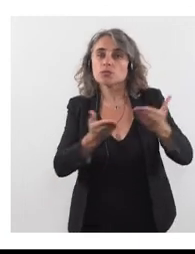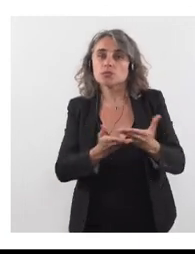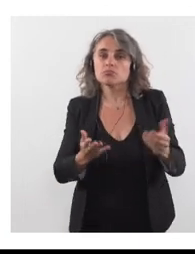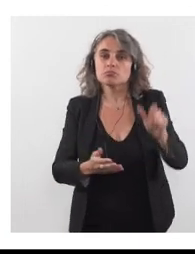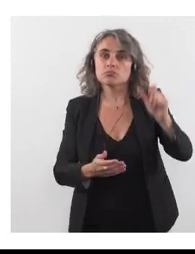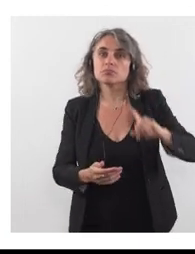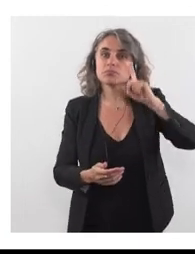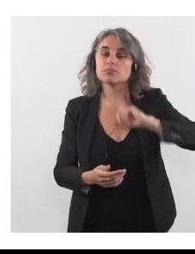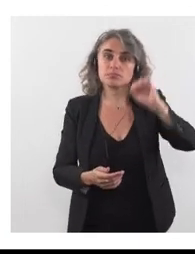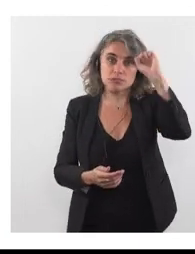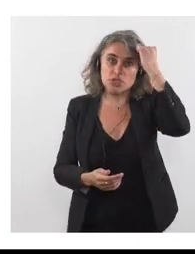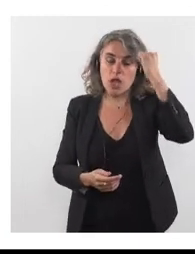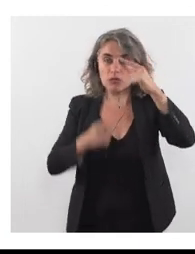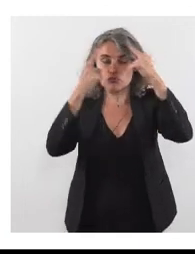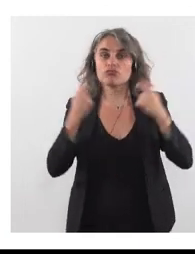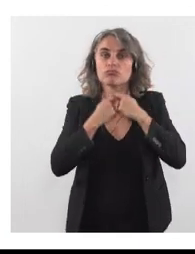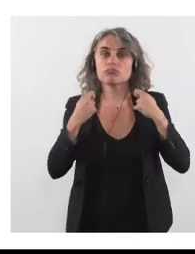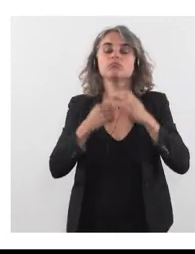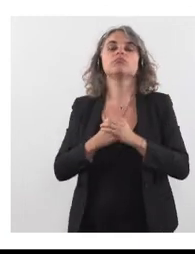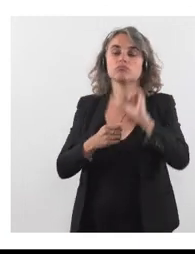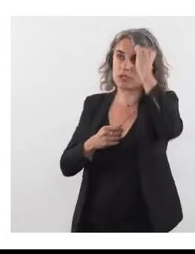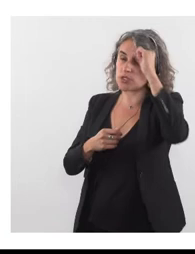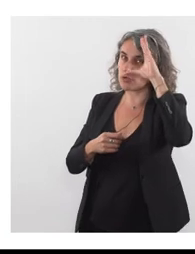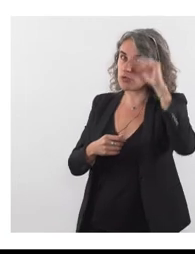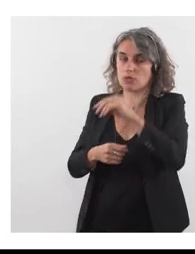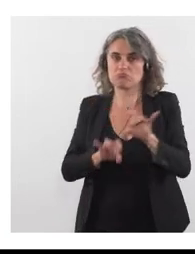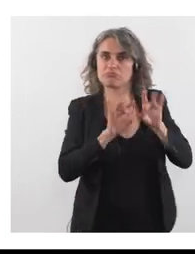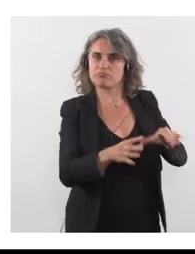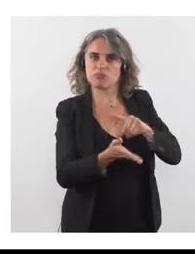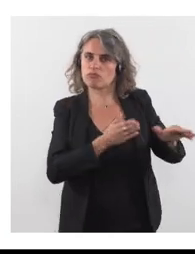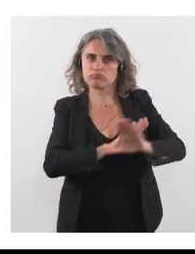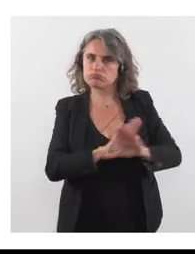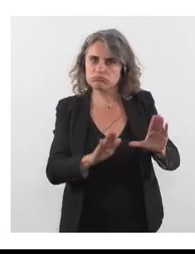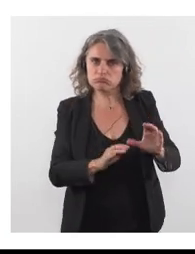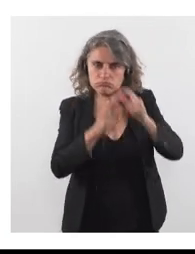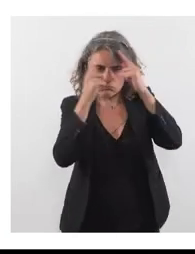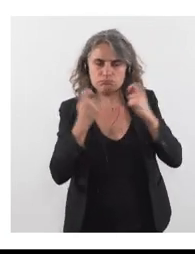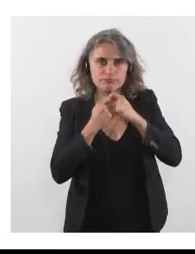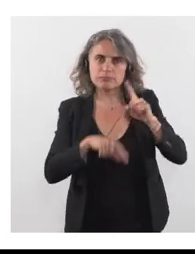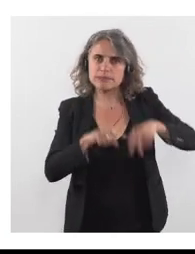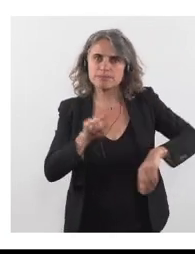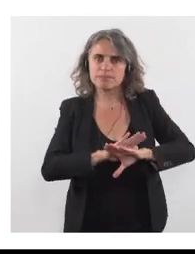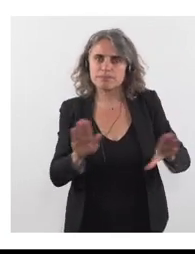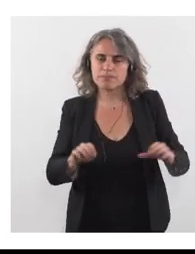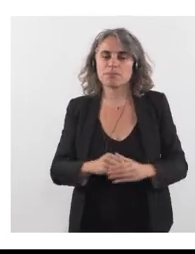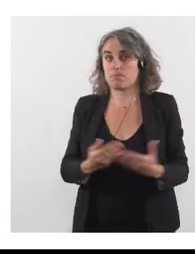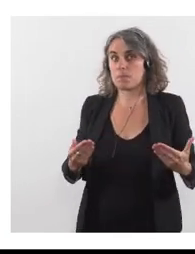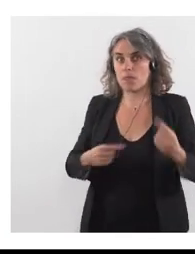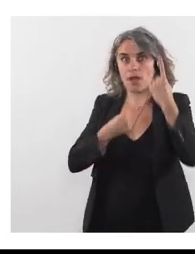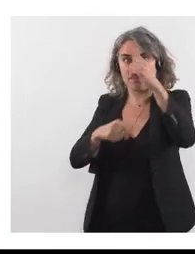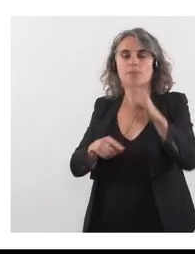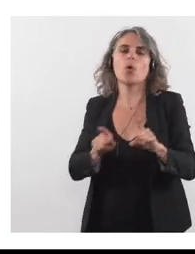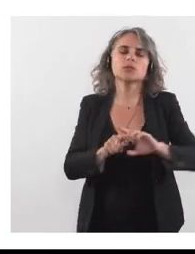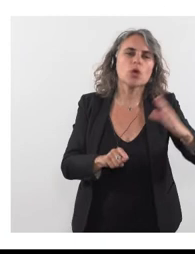qui portait le foulard. Le stage professionnel a été refusé parce qu'elle porte le foulard. Et on est aujourd'hui dans un dossier que nous suivons